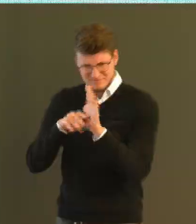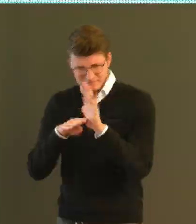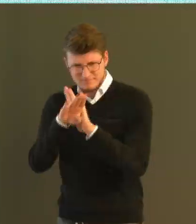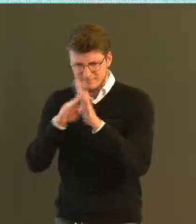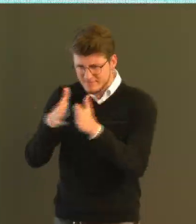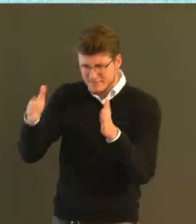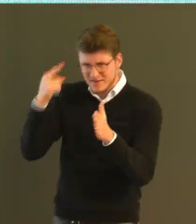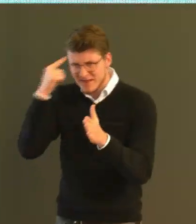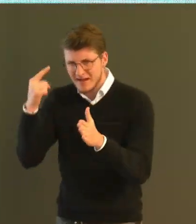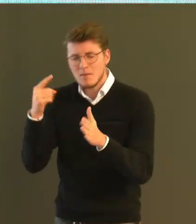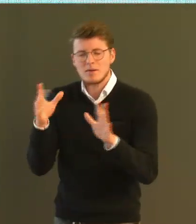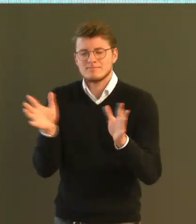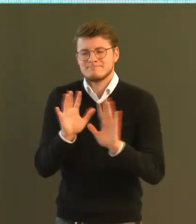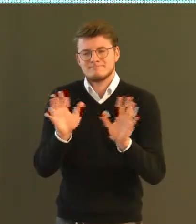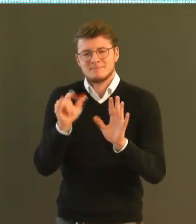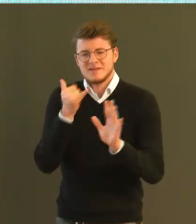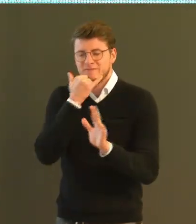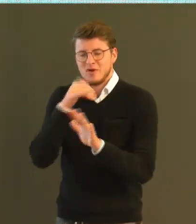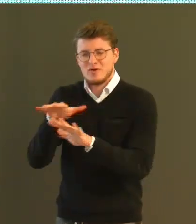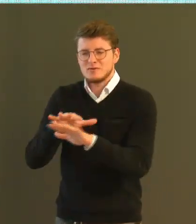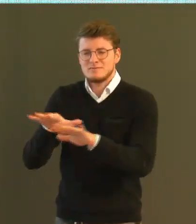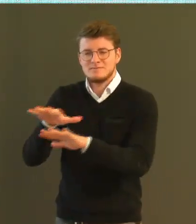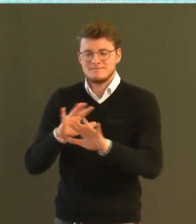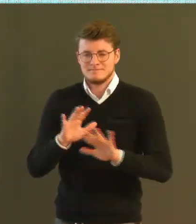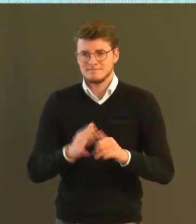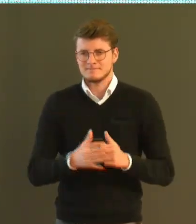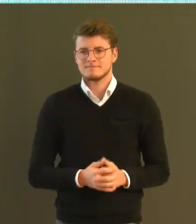place entre nous